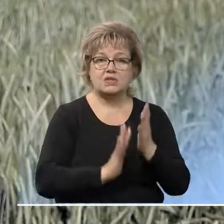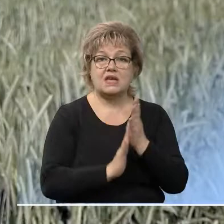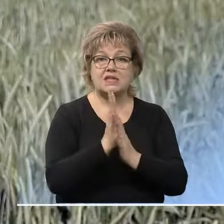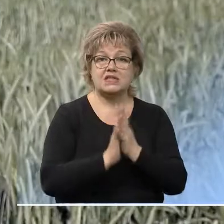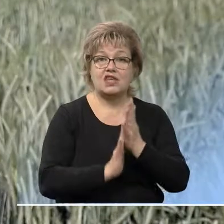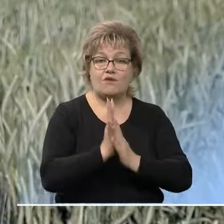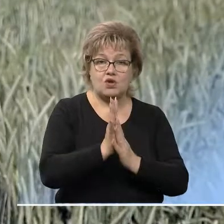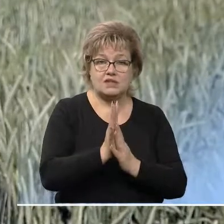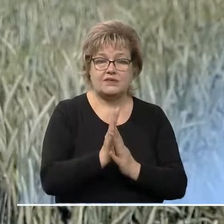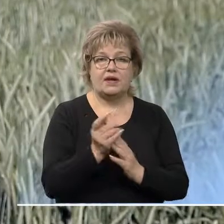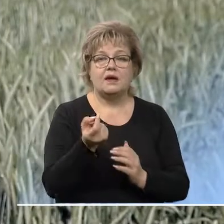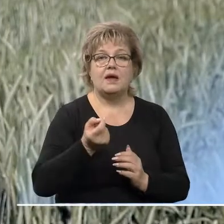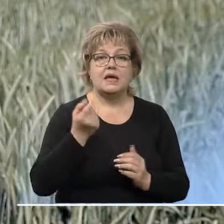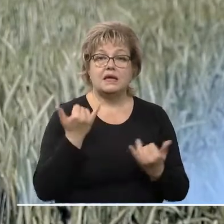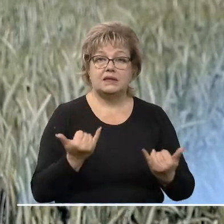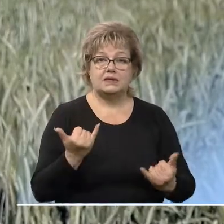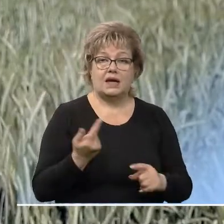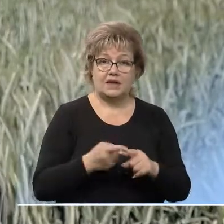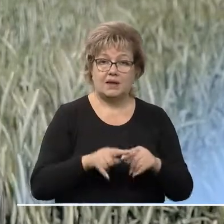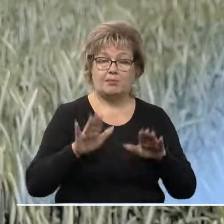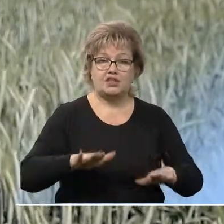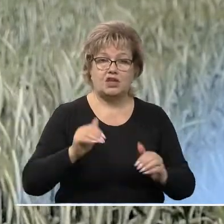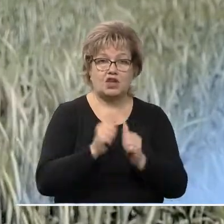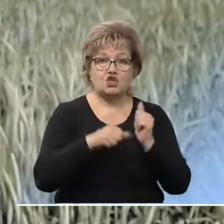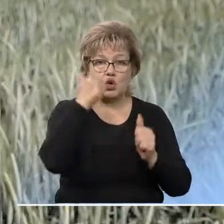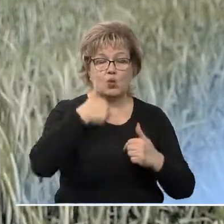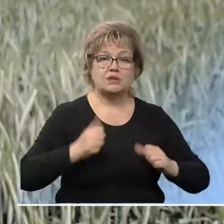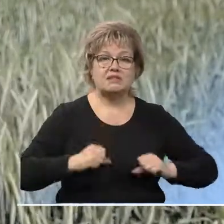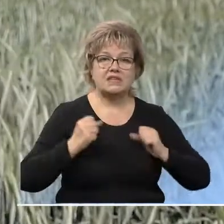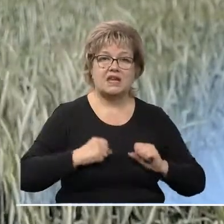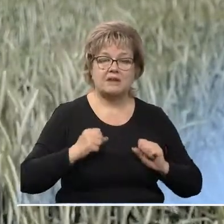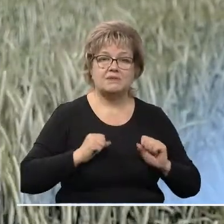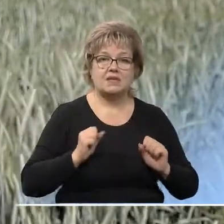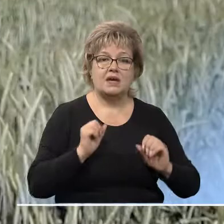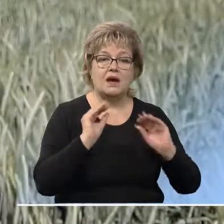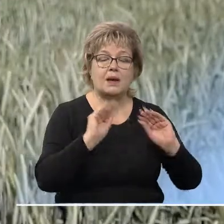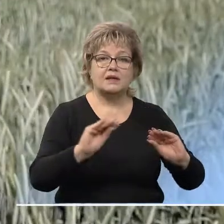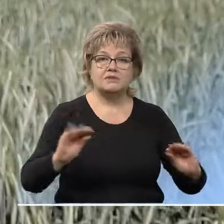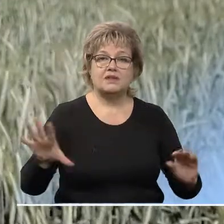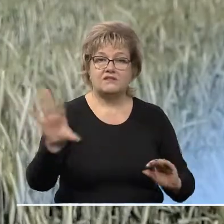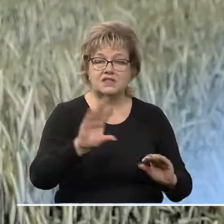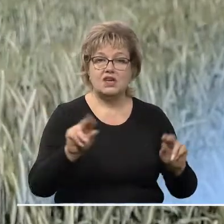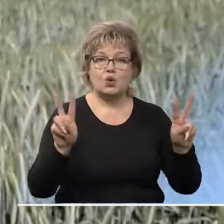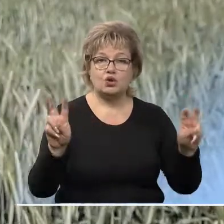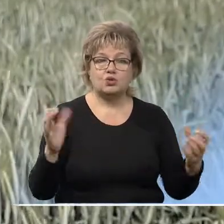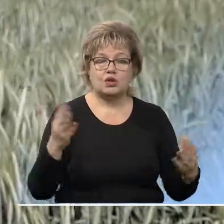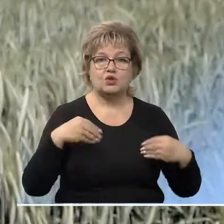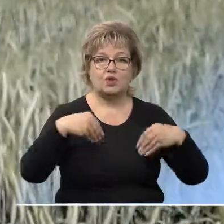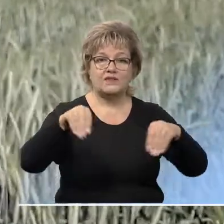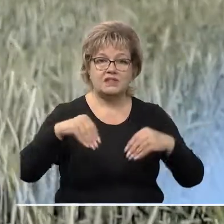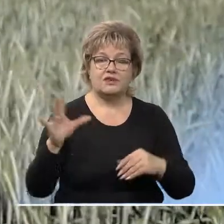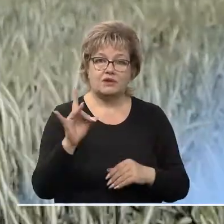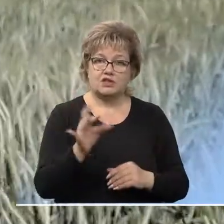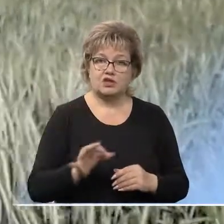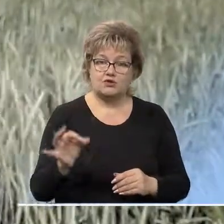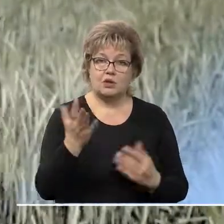продукции, растениеводства. И на данной площадке каждый год мы стараемся разместить все культуры, которые сегодня